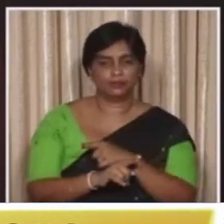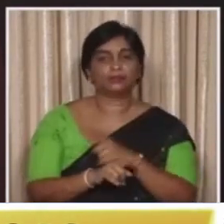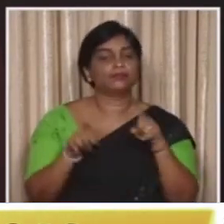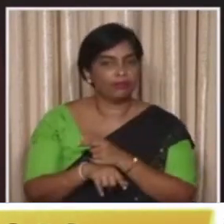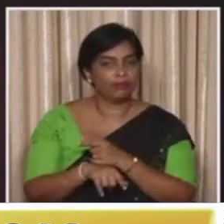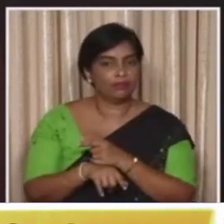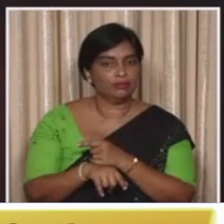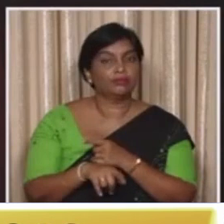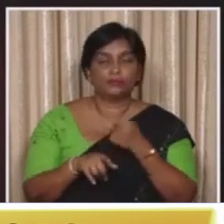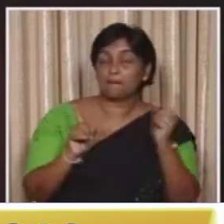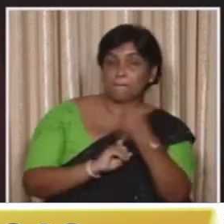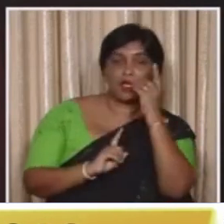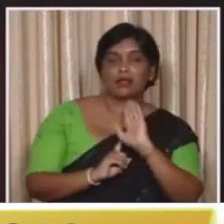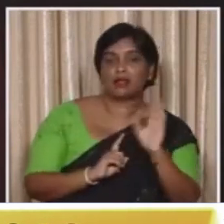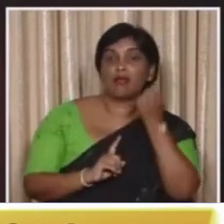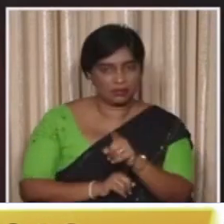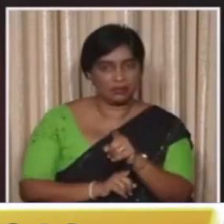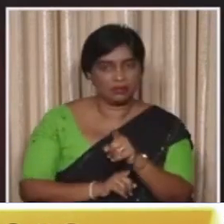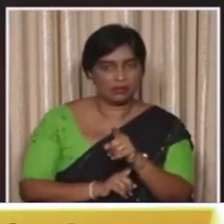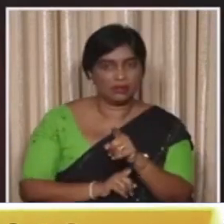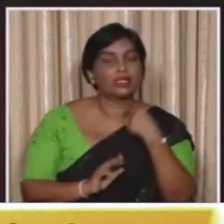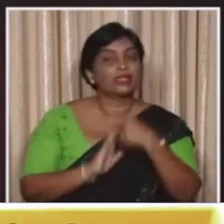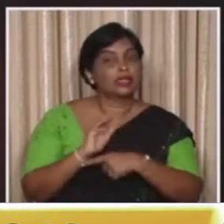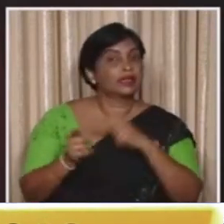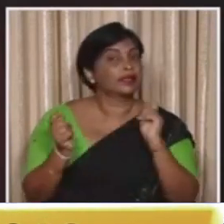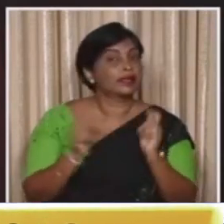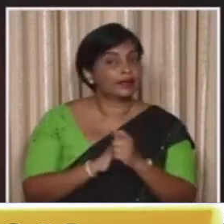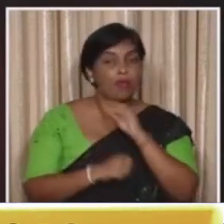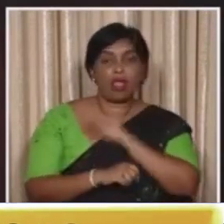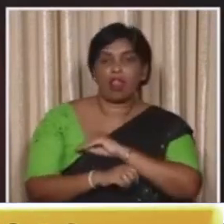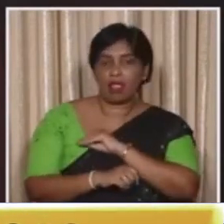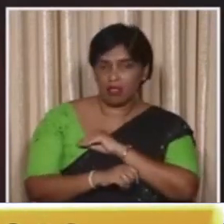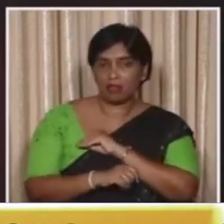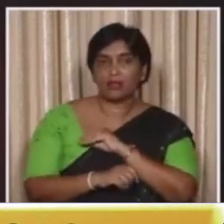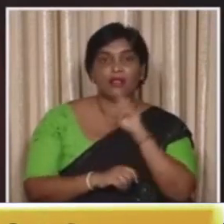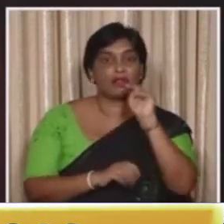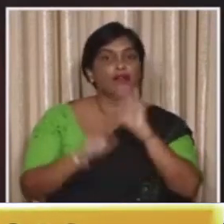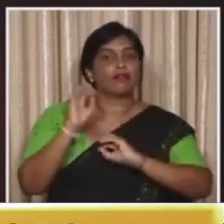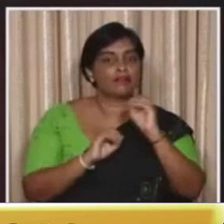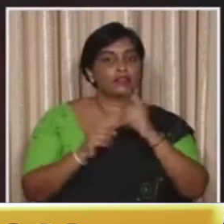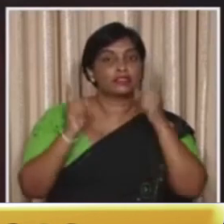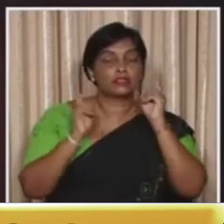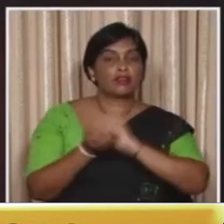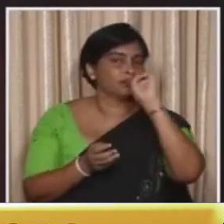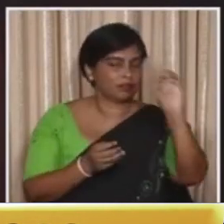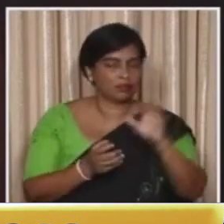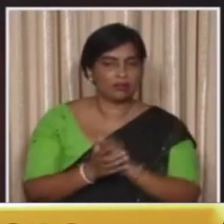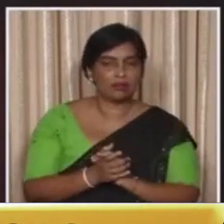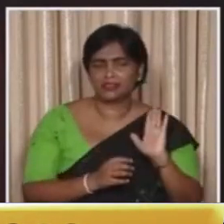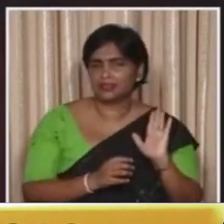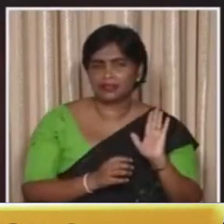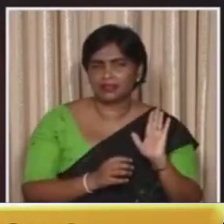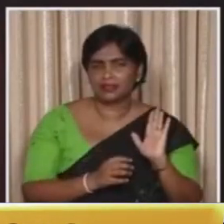වගේ අවසානදී ක්‍රීඩා ඇමතිවරයා යෝජනාවක් කරා ශ්‍රී ලංකා ක්‍රිකට් එකට ලැබෙන ලාභෙන් 120ක් ස්පෝර්ට්ස් අරමුදලට දෙන්න කියලා. ඒක